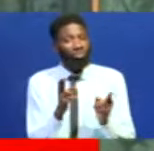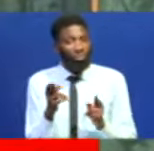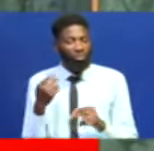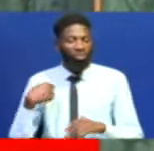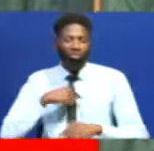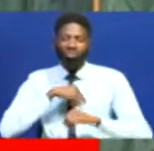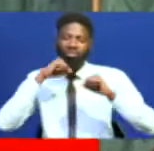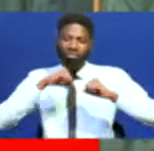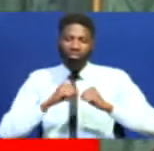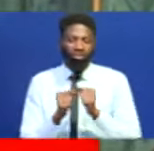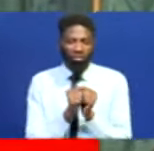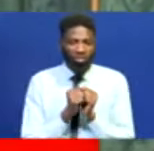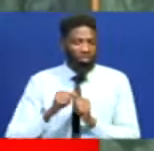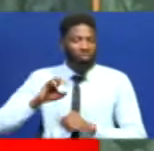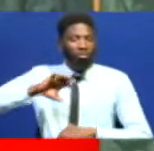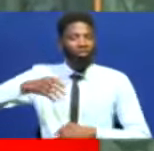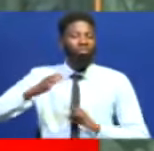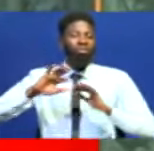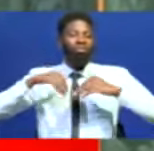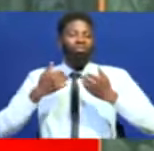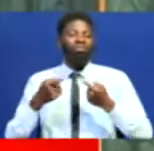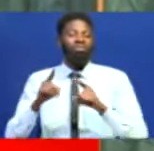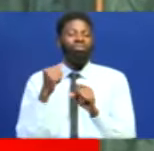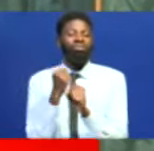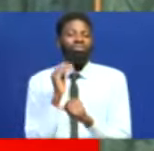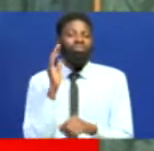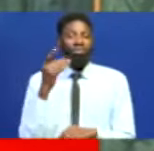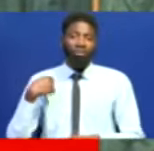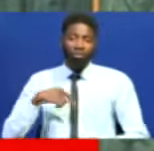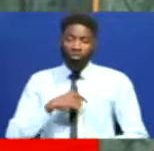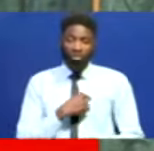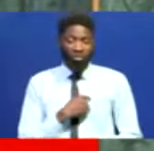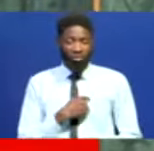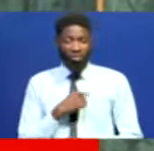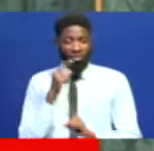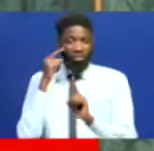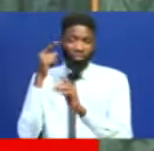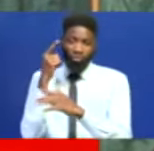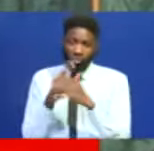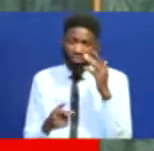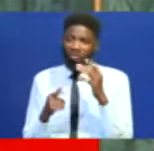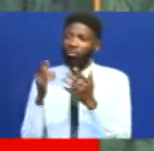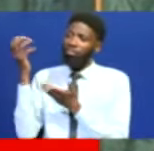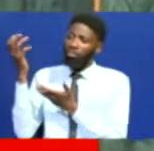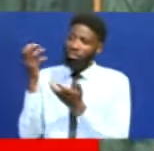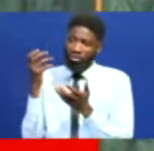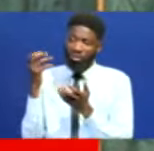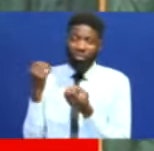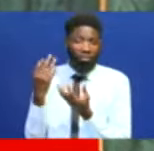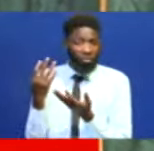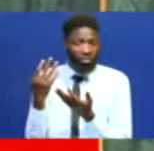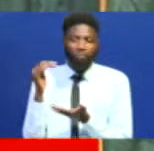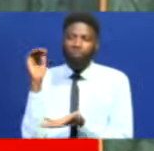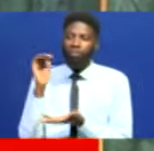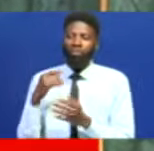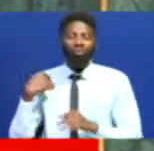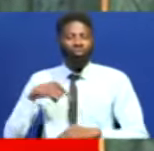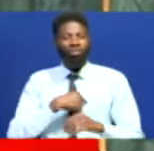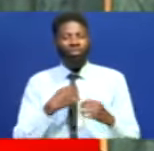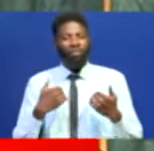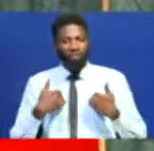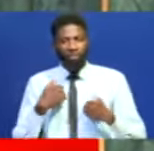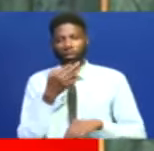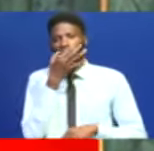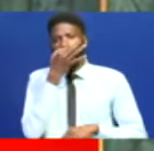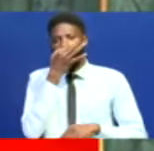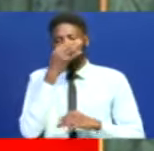tutakubaliana na county vile watafanya hiyo kazi. Kazi yetu ni kupunguza kutoka mahali inatoka. Tuko na bull station hapa Kitale, tuko na bull station